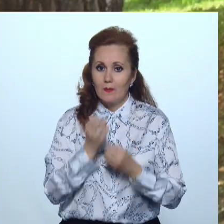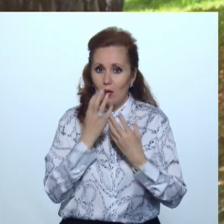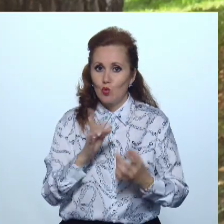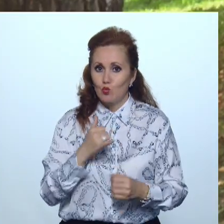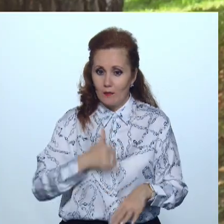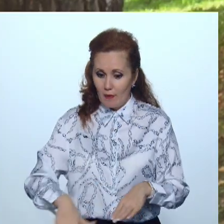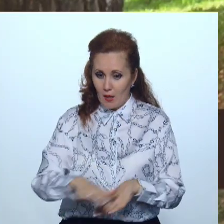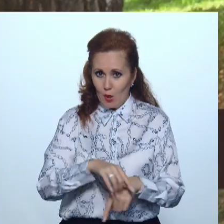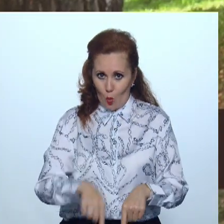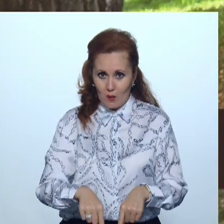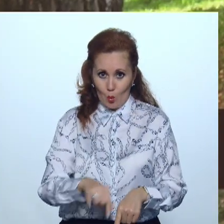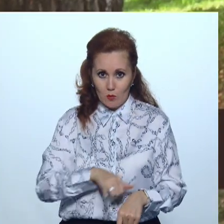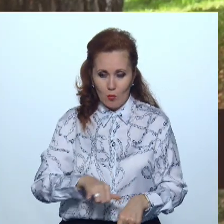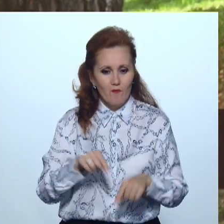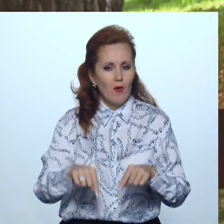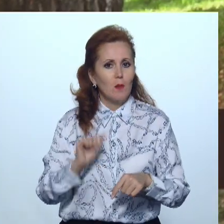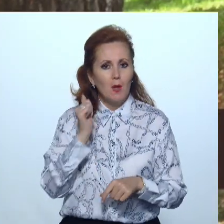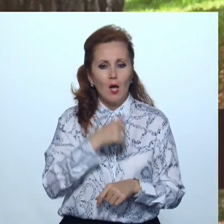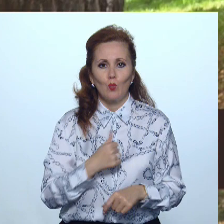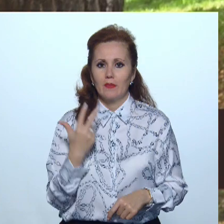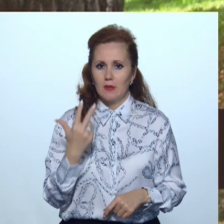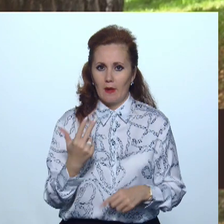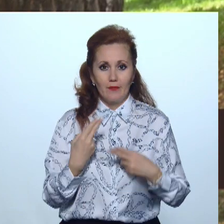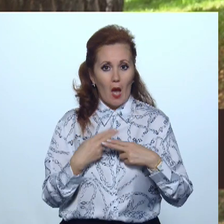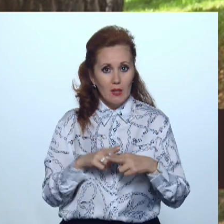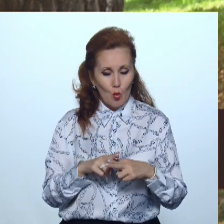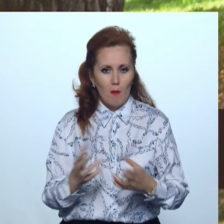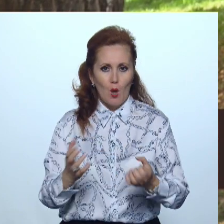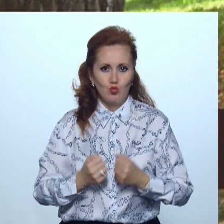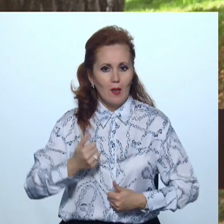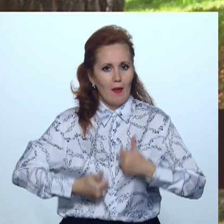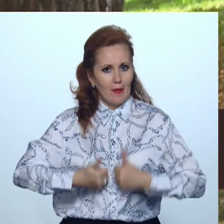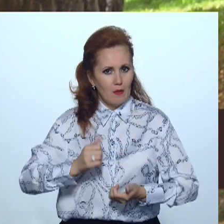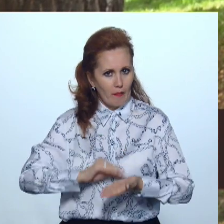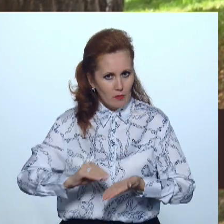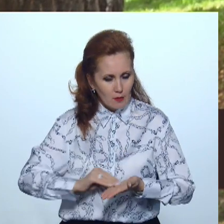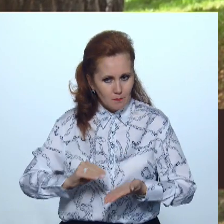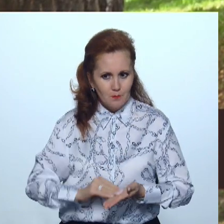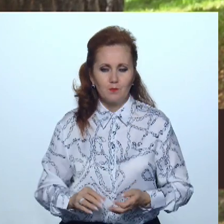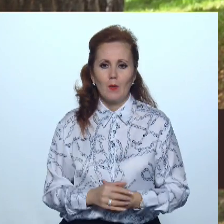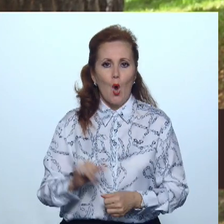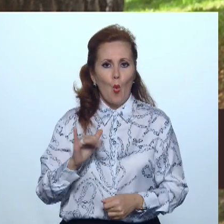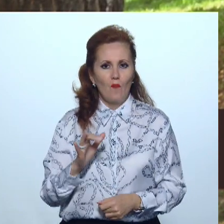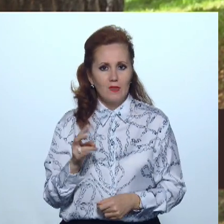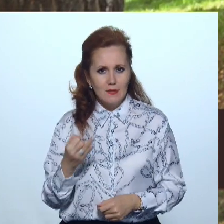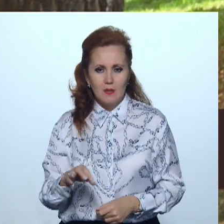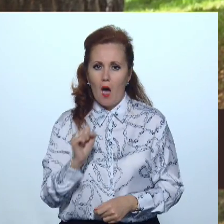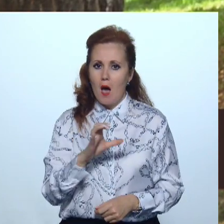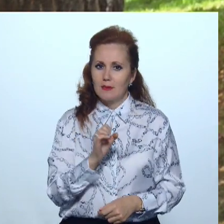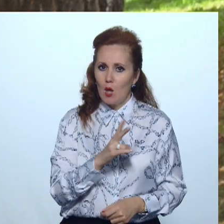на территории нашего региона в этом году 3 техникума получили гранты. Это Асановский техникум, Увинский техникум